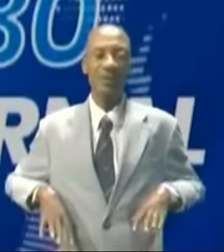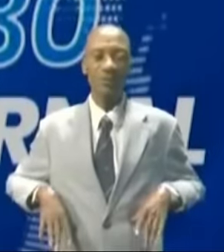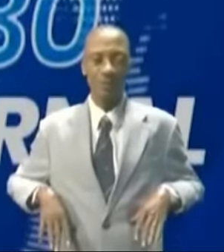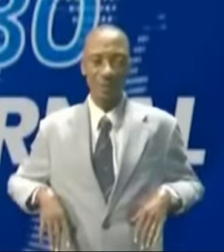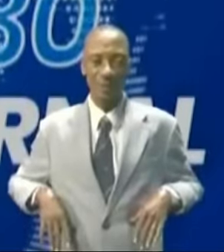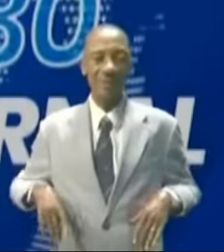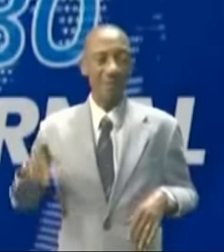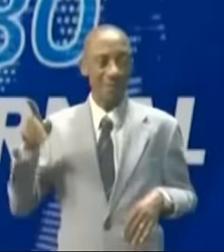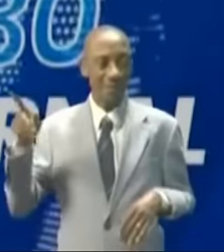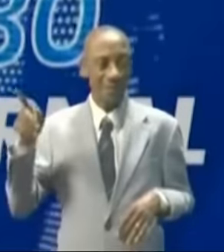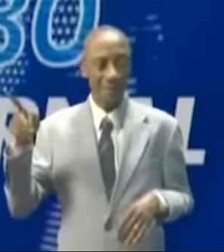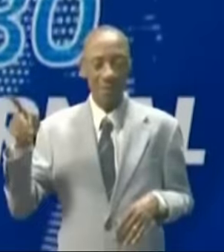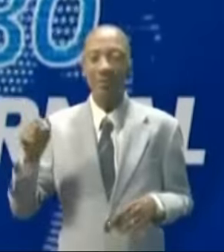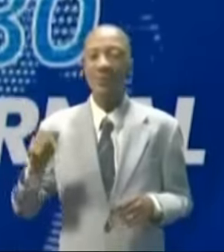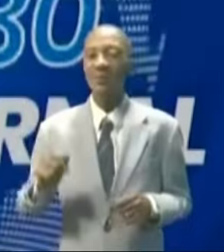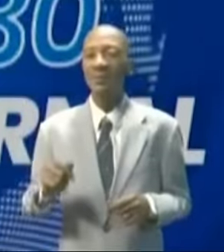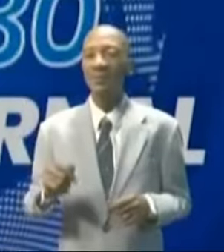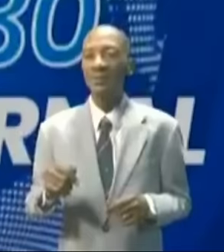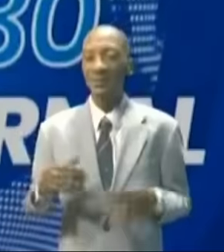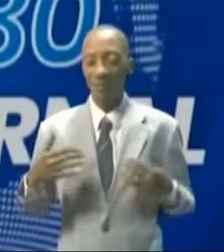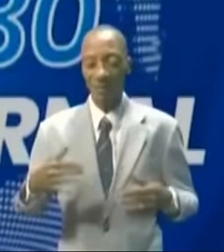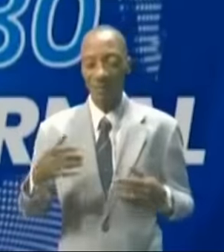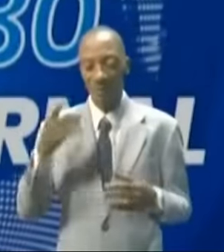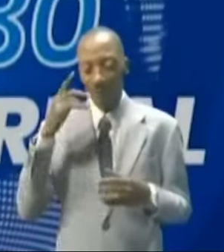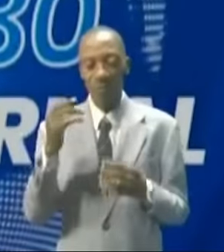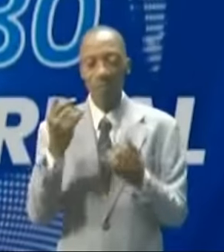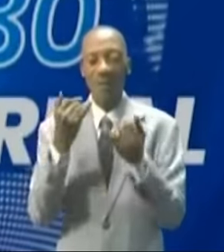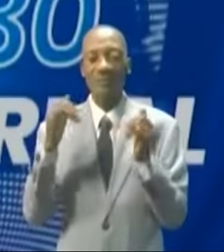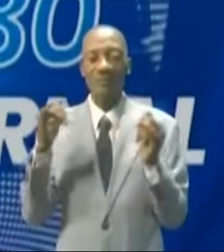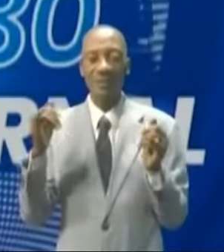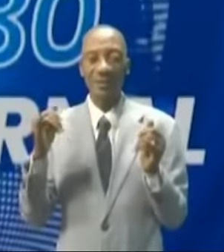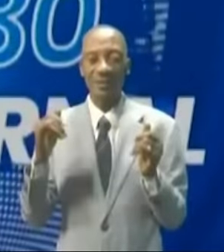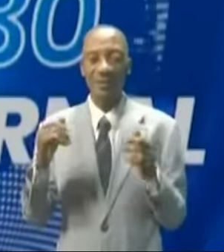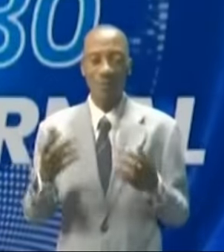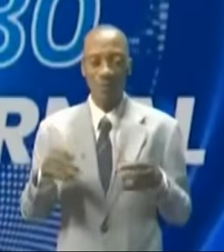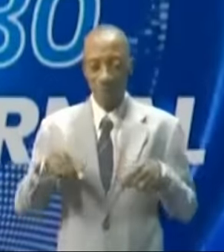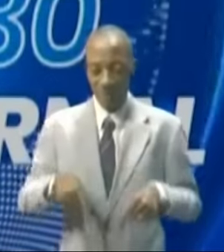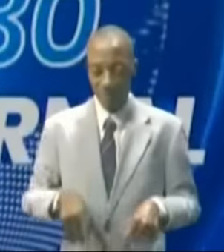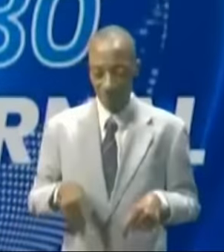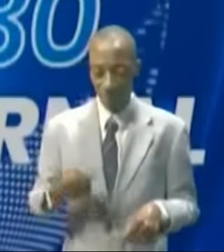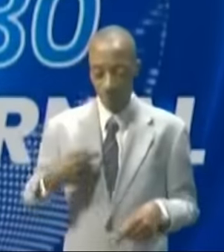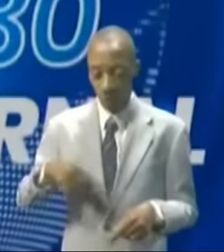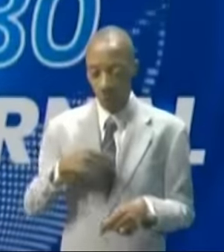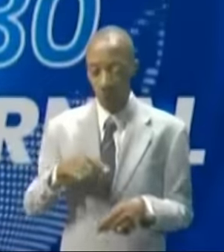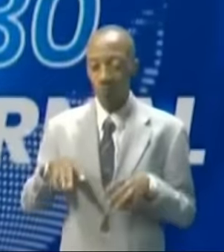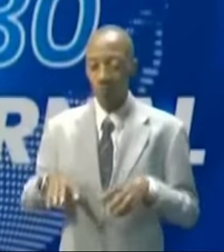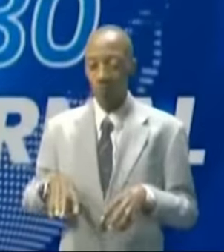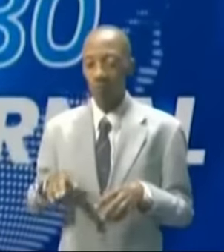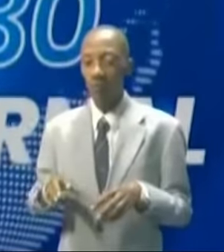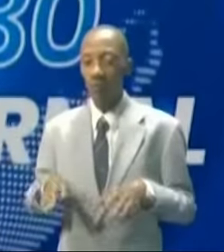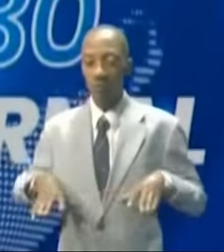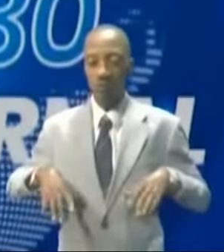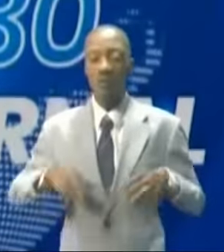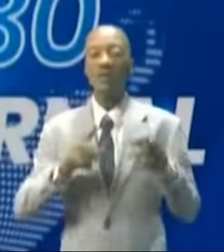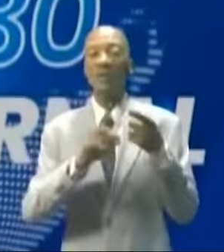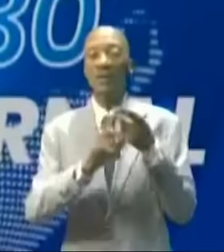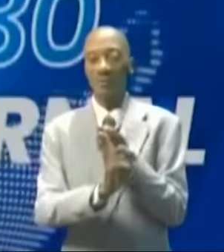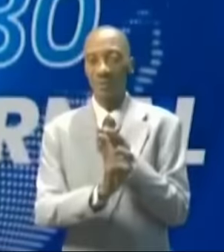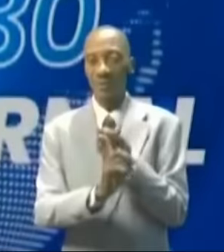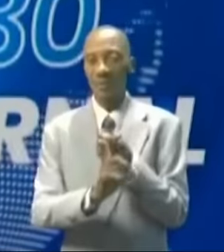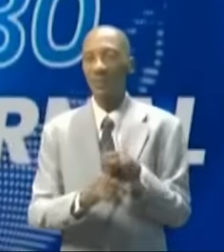a organisé une fête à Kinshasa en invitant les personnalités, les diplomates et les